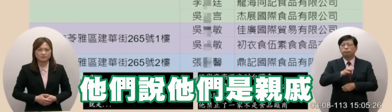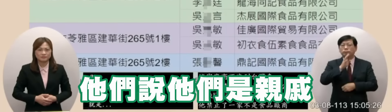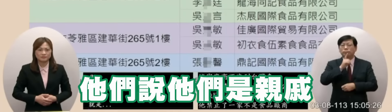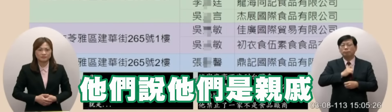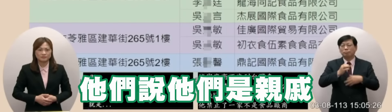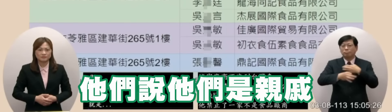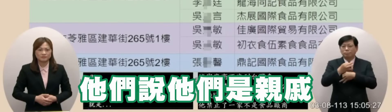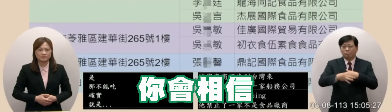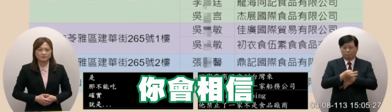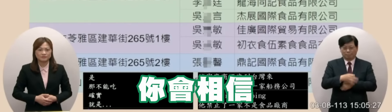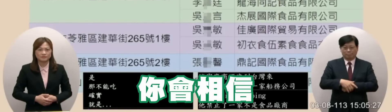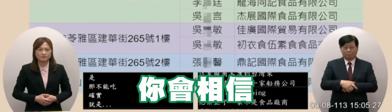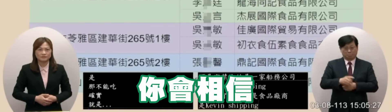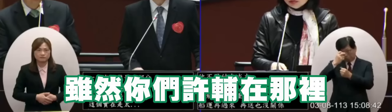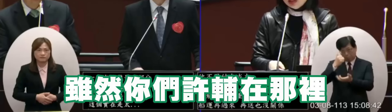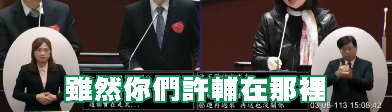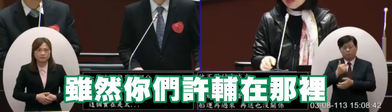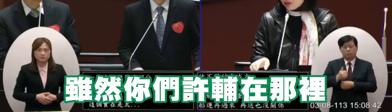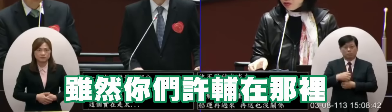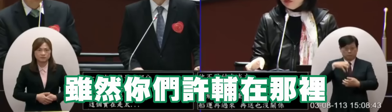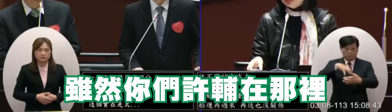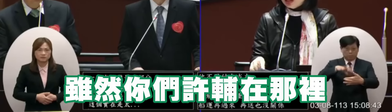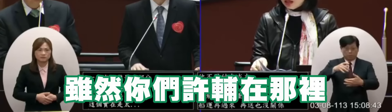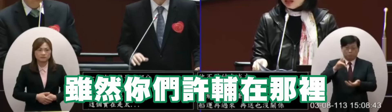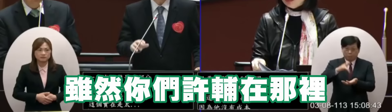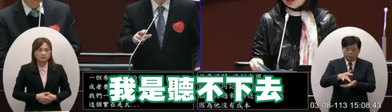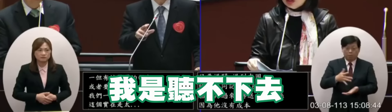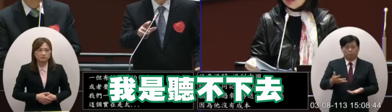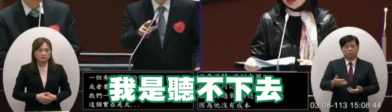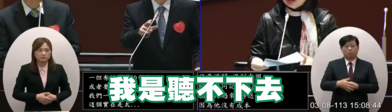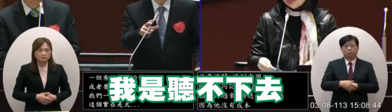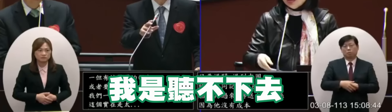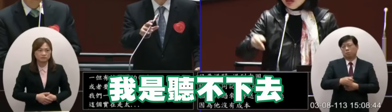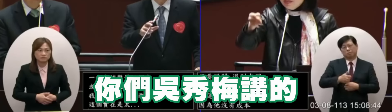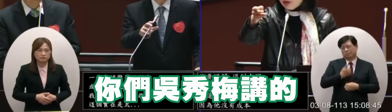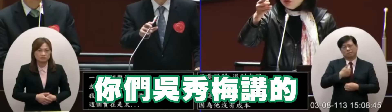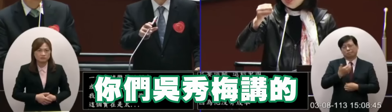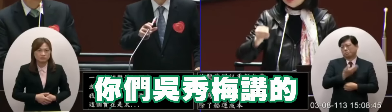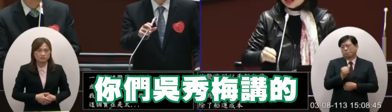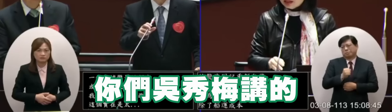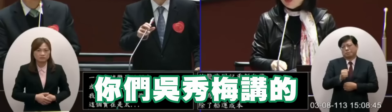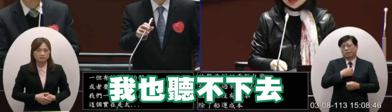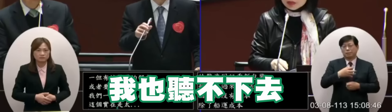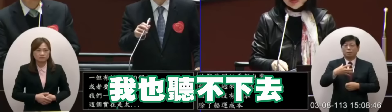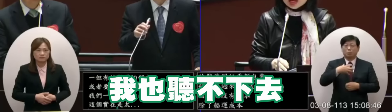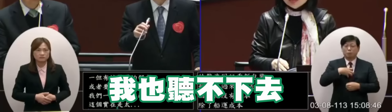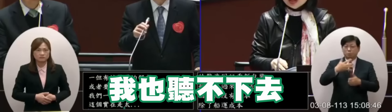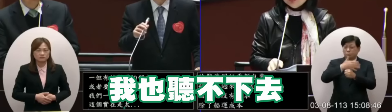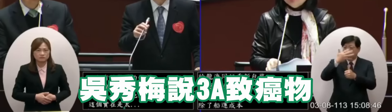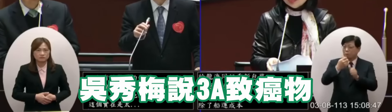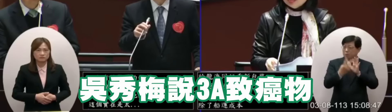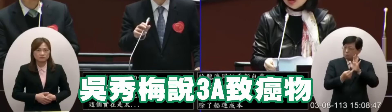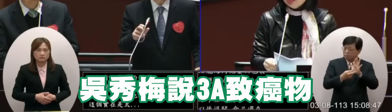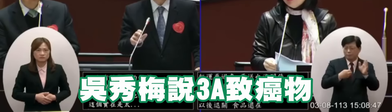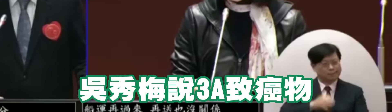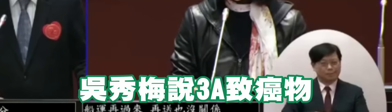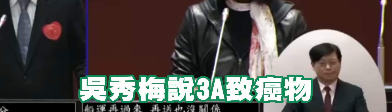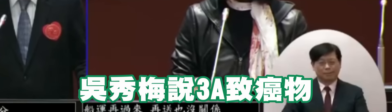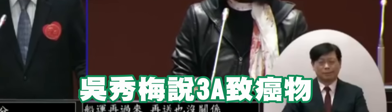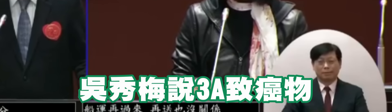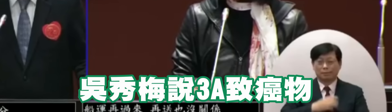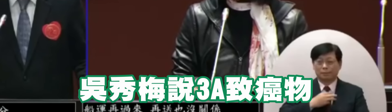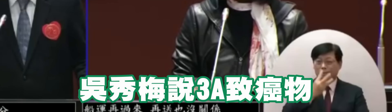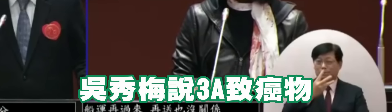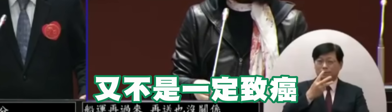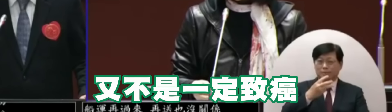戚。你会相信？虽然你们徐府在那里，我是听不下去。你们吴秀梅讲的，我也听不下去啊。吴秀梅说，三